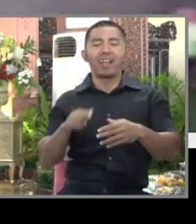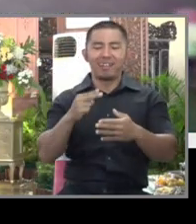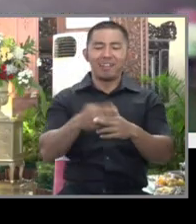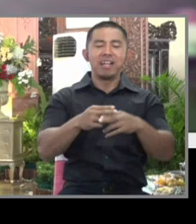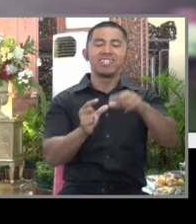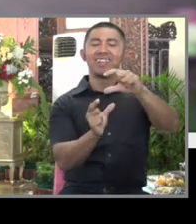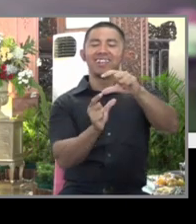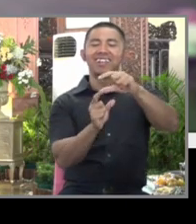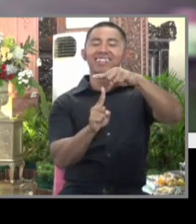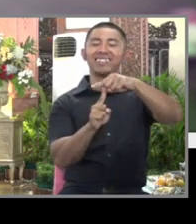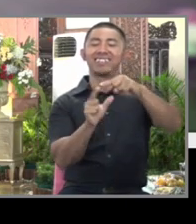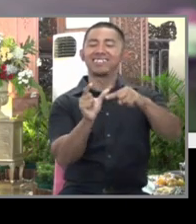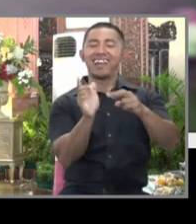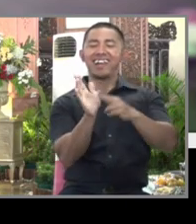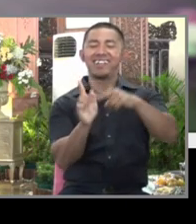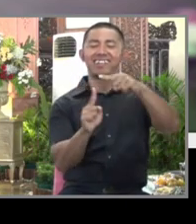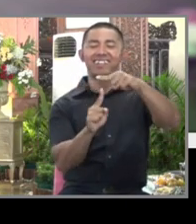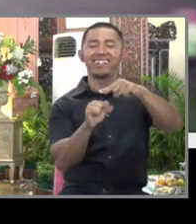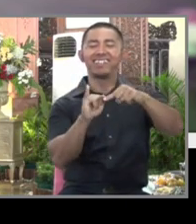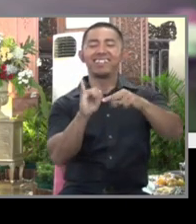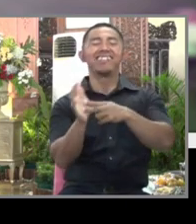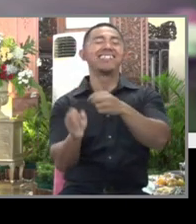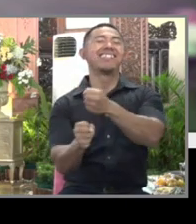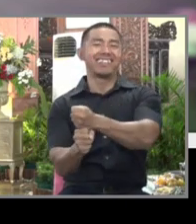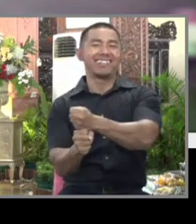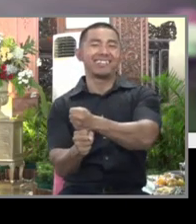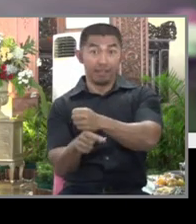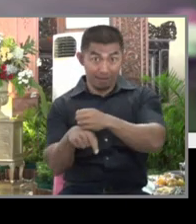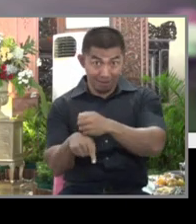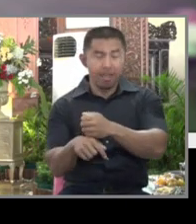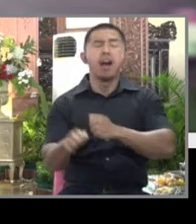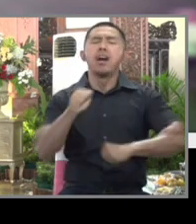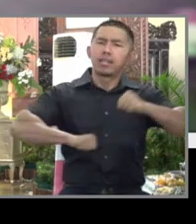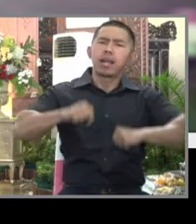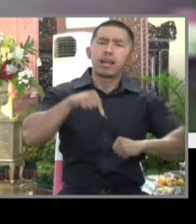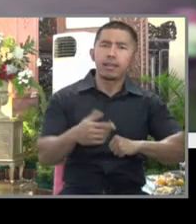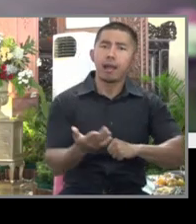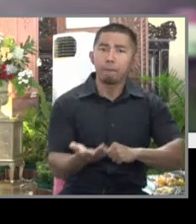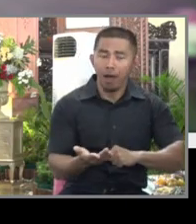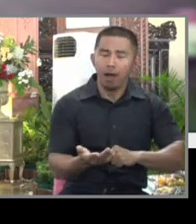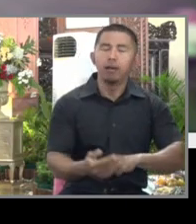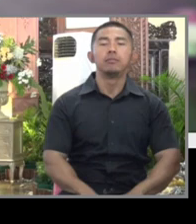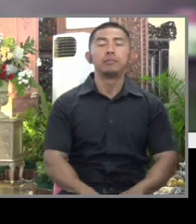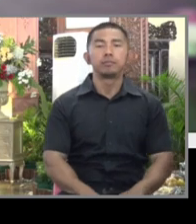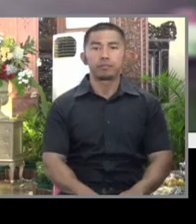dilaksanakan di Puskesmas-Puskesmas di Jepara. Gerakan ini terjadi dari